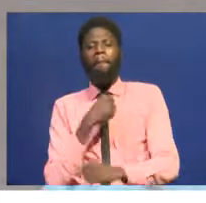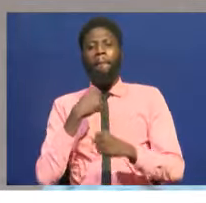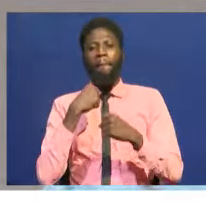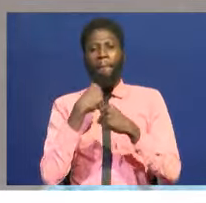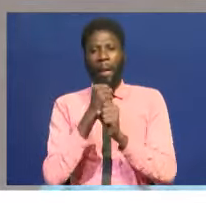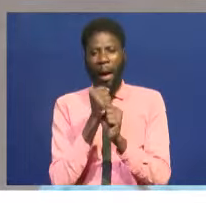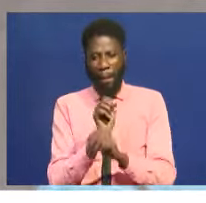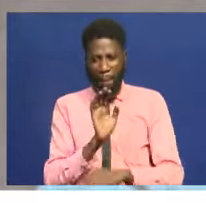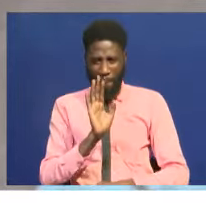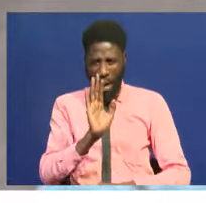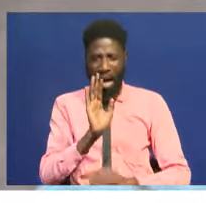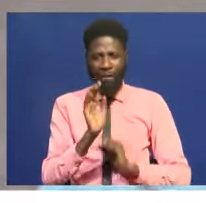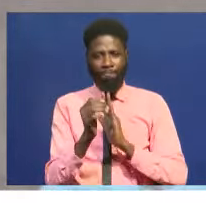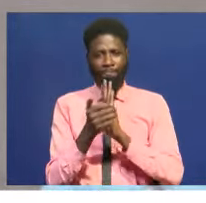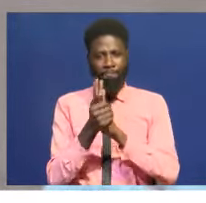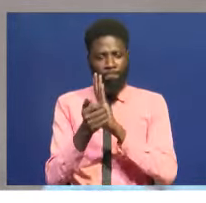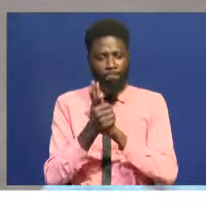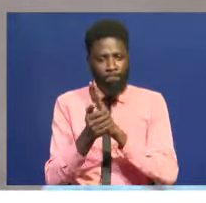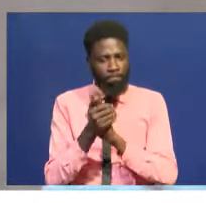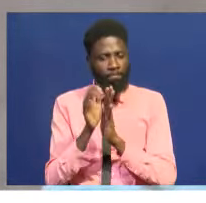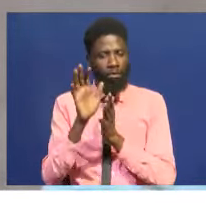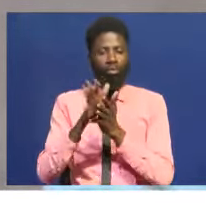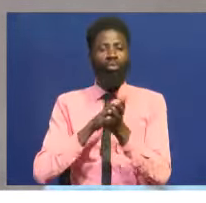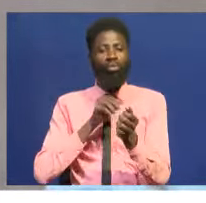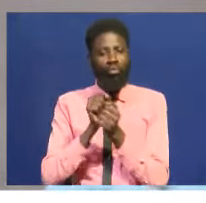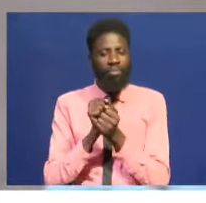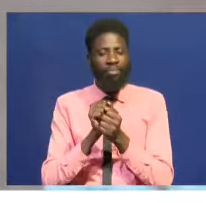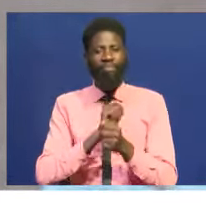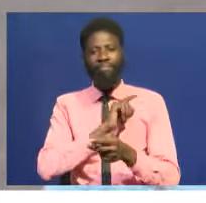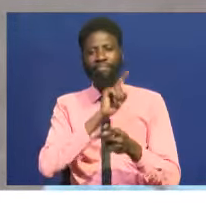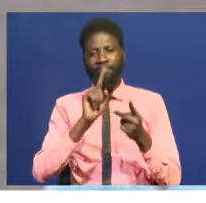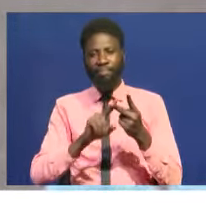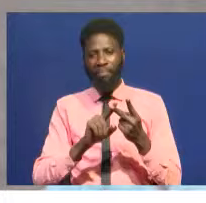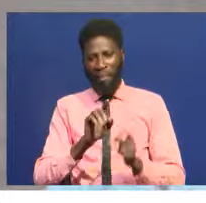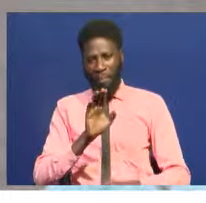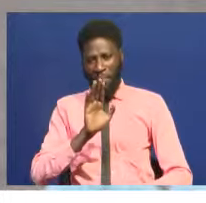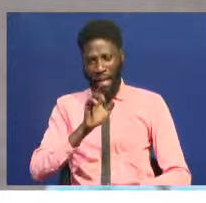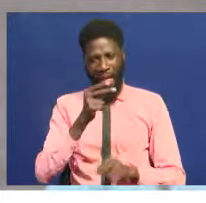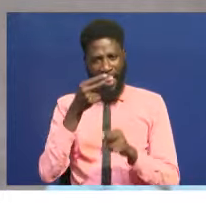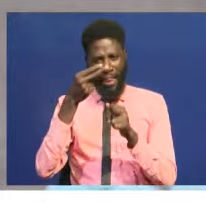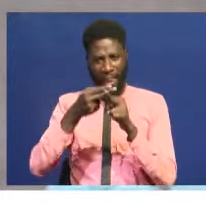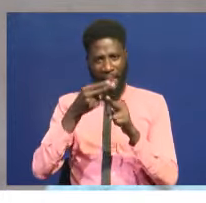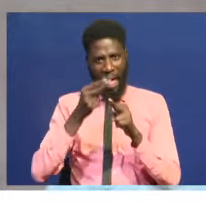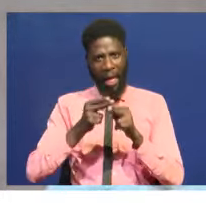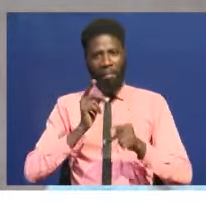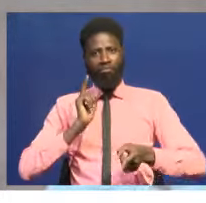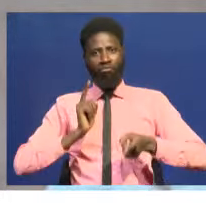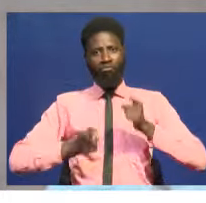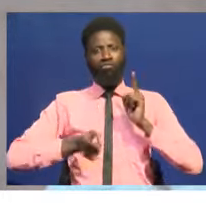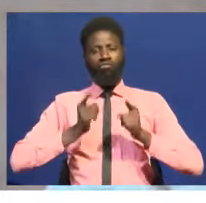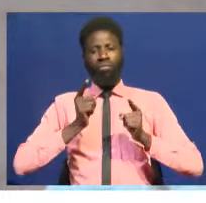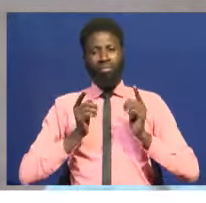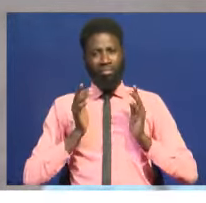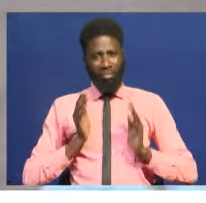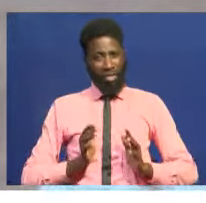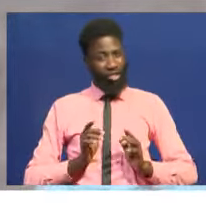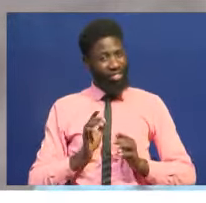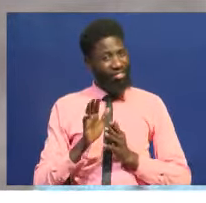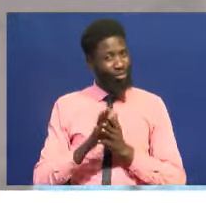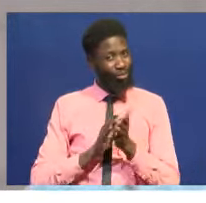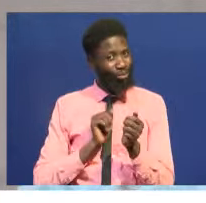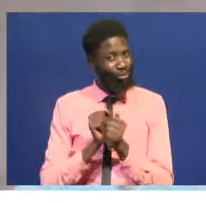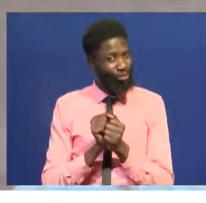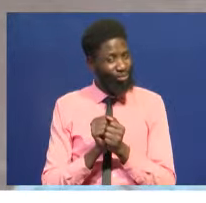talanta zenu na ya haribu sifa yenu kama wanariadha wa taifa letu la